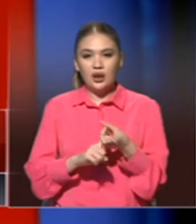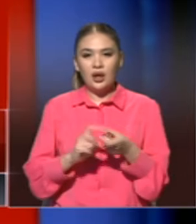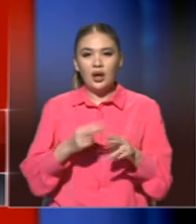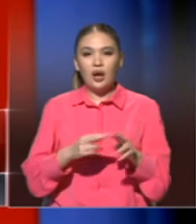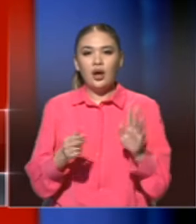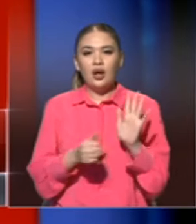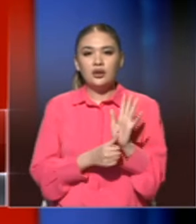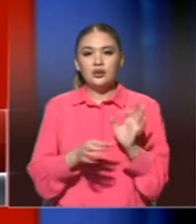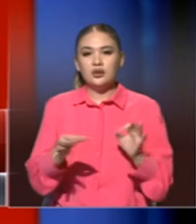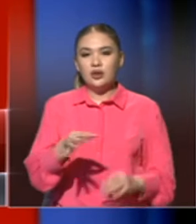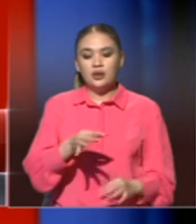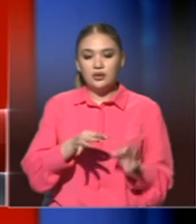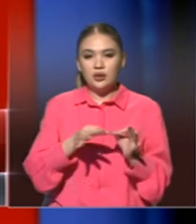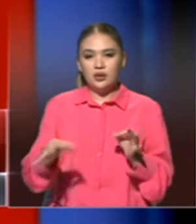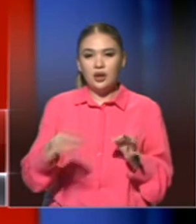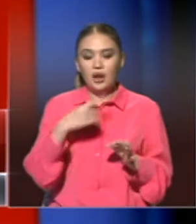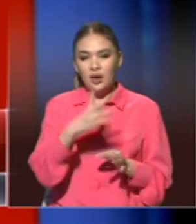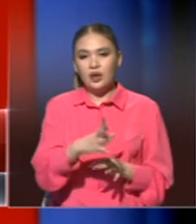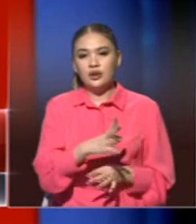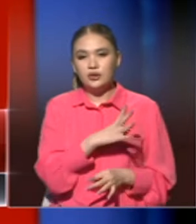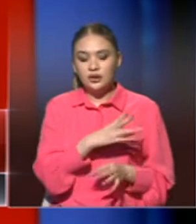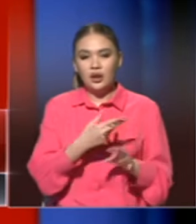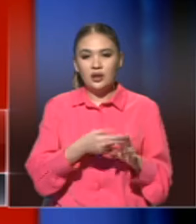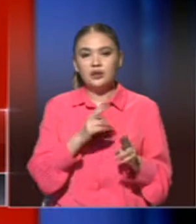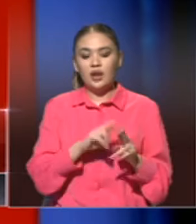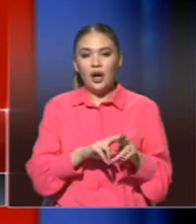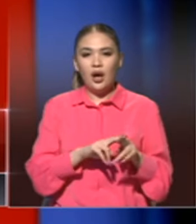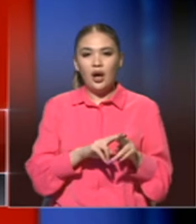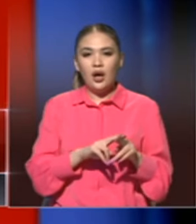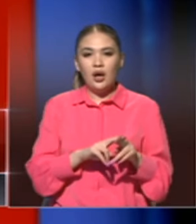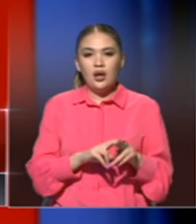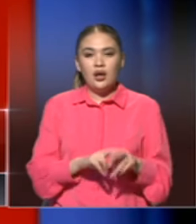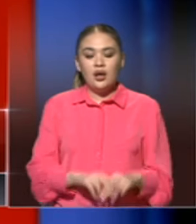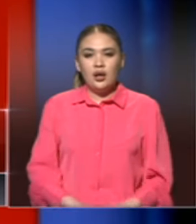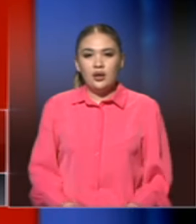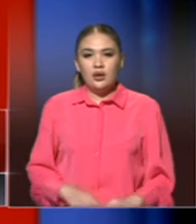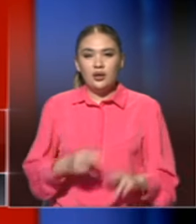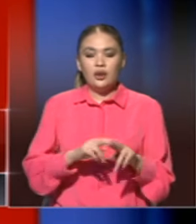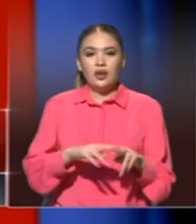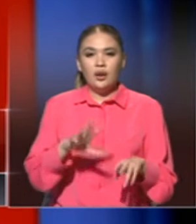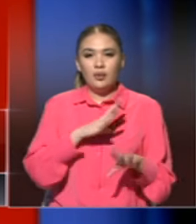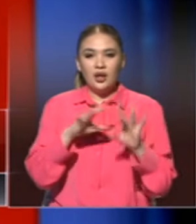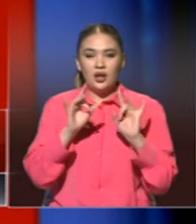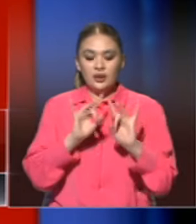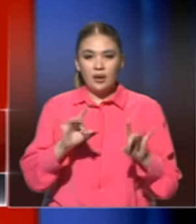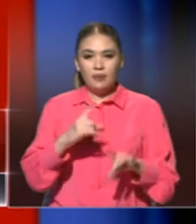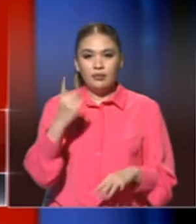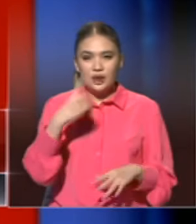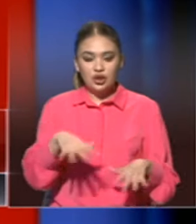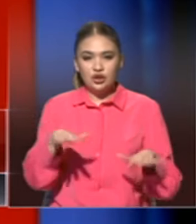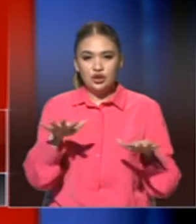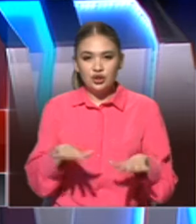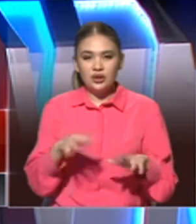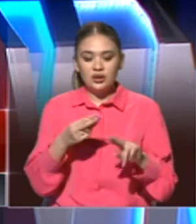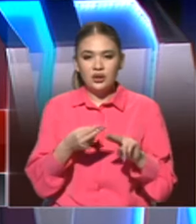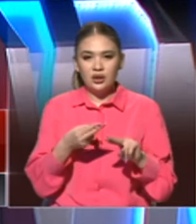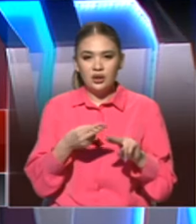өтті. Сол 6 өңірде ең біріншіден Саясат Нұрбекұлы өзінің сөзінде атап өткен, біріншіден бұл өңірлерде